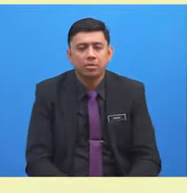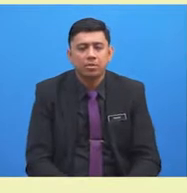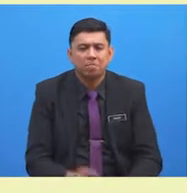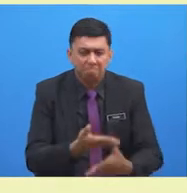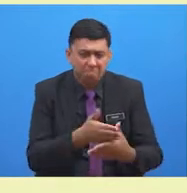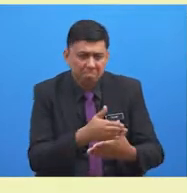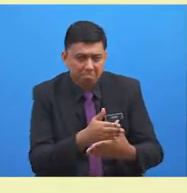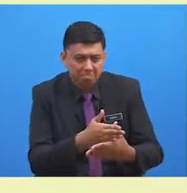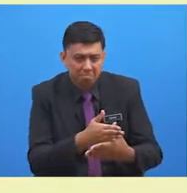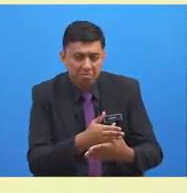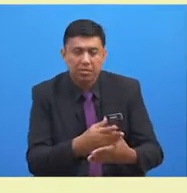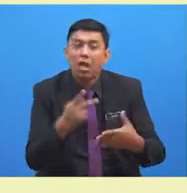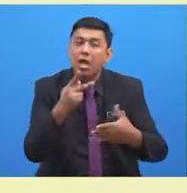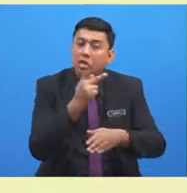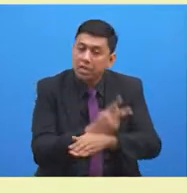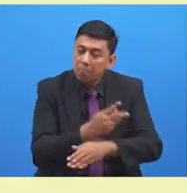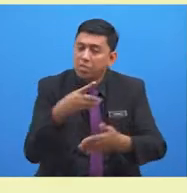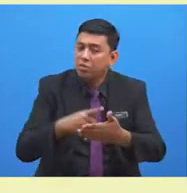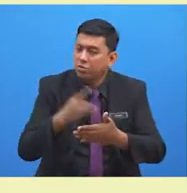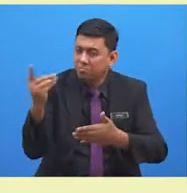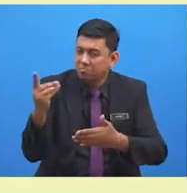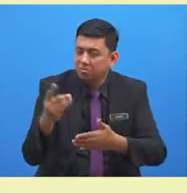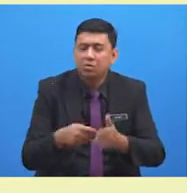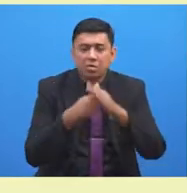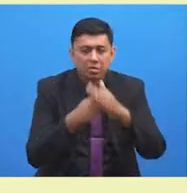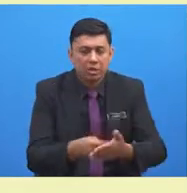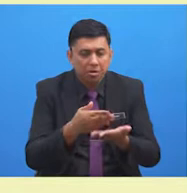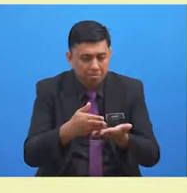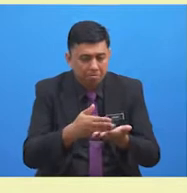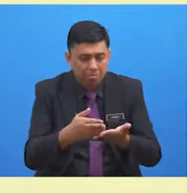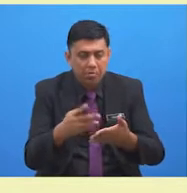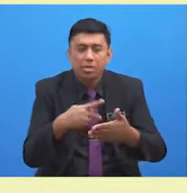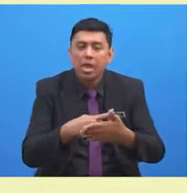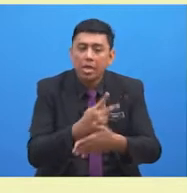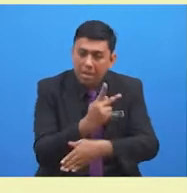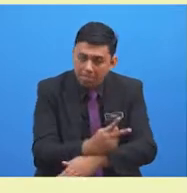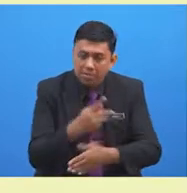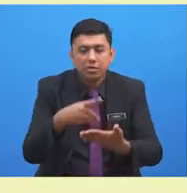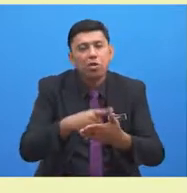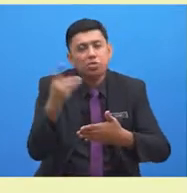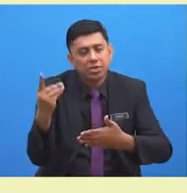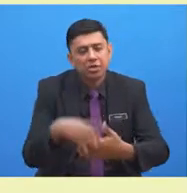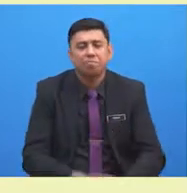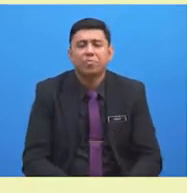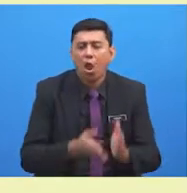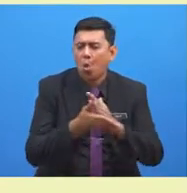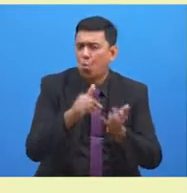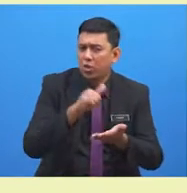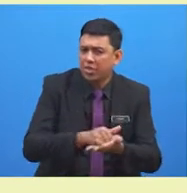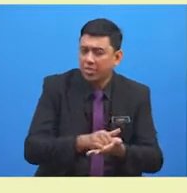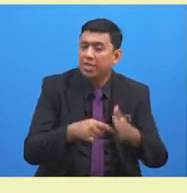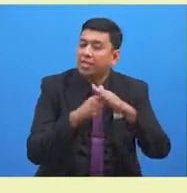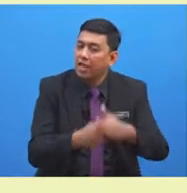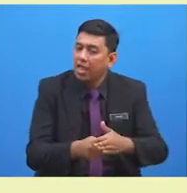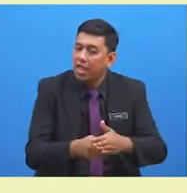Sementara yang dihasilkan oleh karbon dioksida adalah tekanan separa karbon dioksida. Oleh itu,